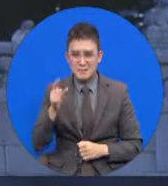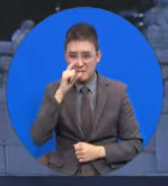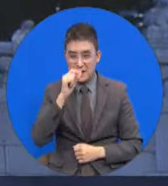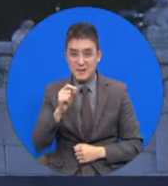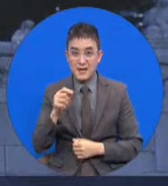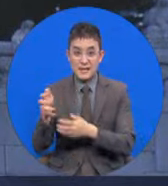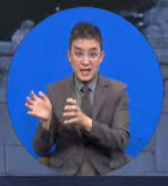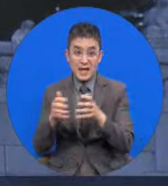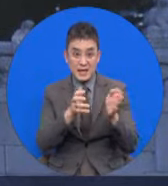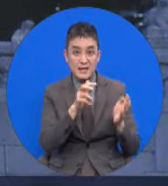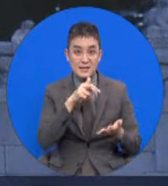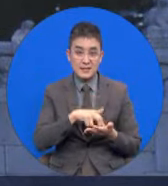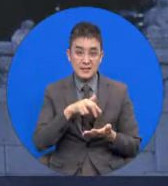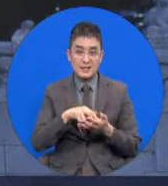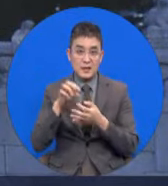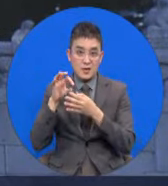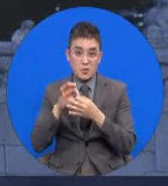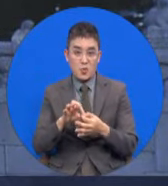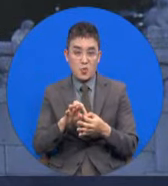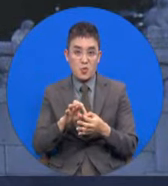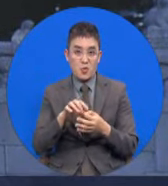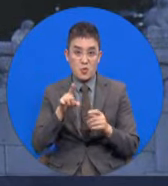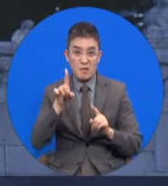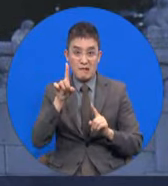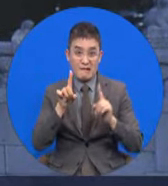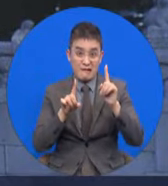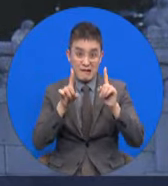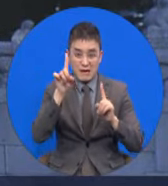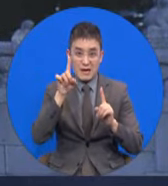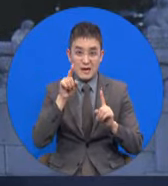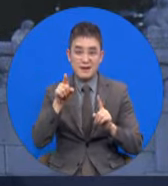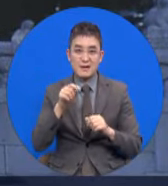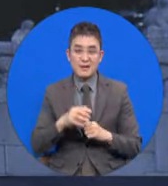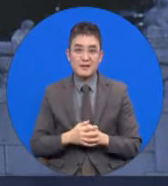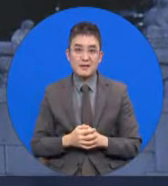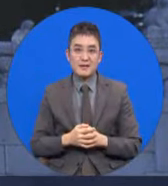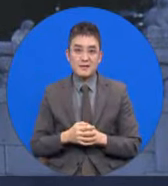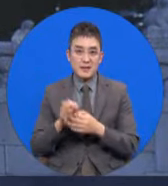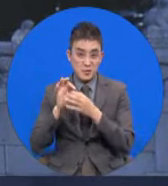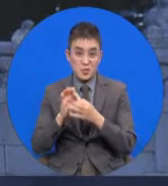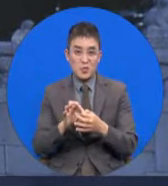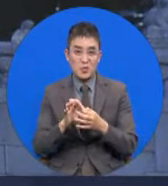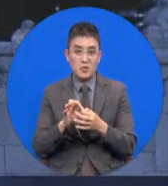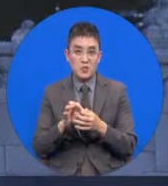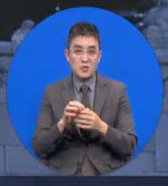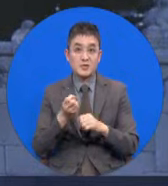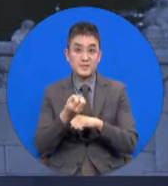때문에 계속해서 저희가 실시간으로 변화하는 투표율 계속해서 전해드리겠습니다.